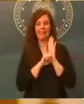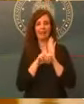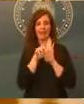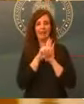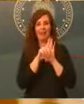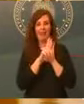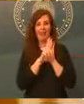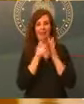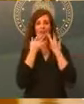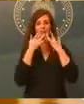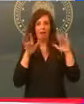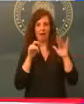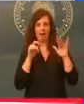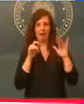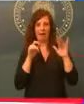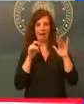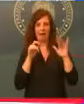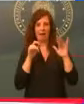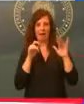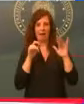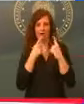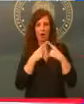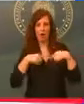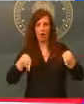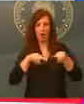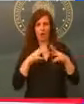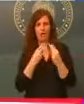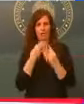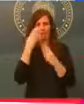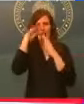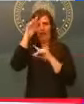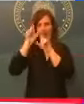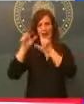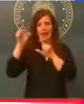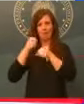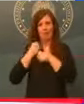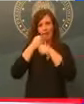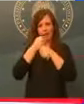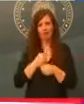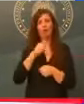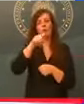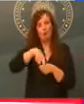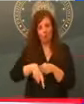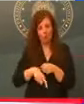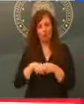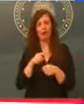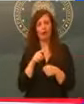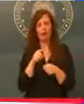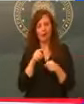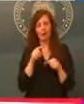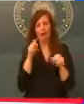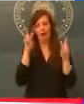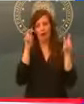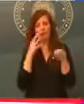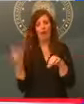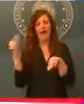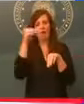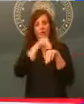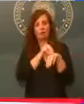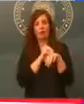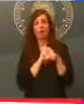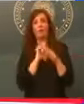ci è stata una riunione con i capi delegazioni anche per un aggiornamento sulla bozza